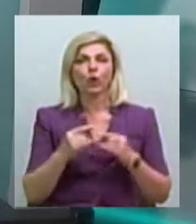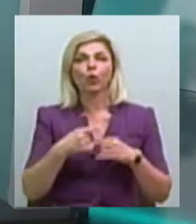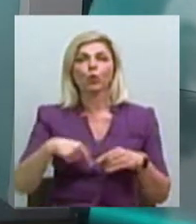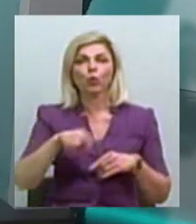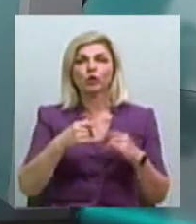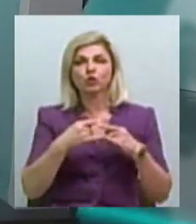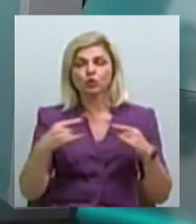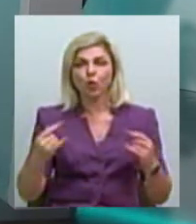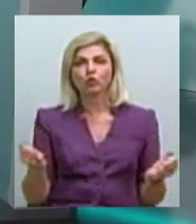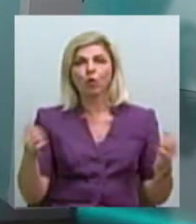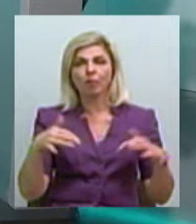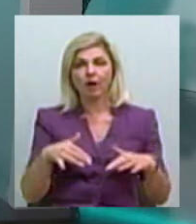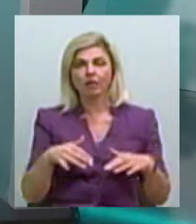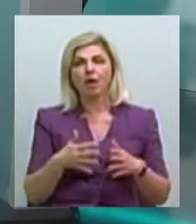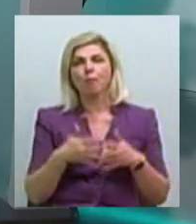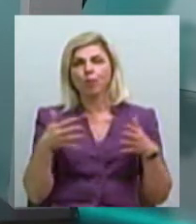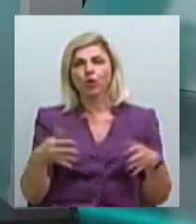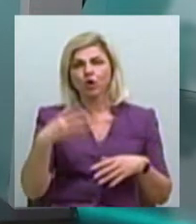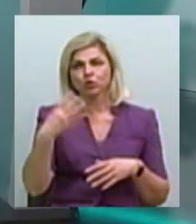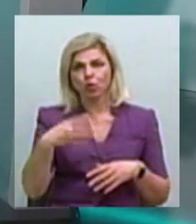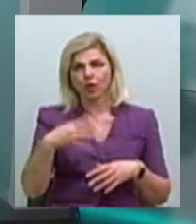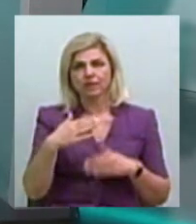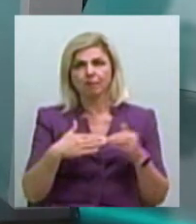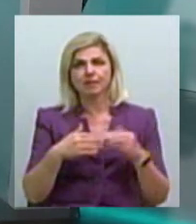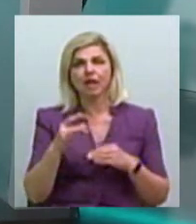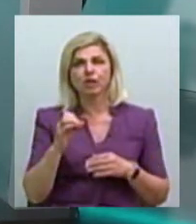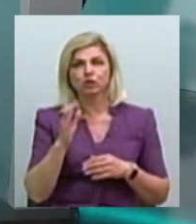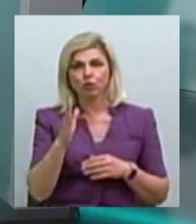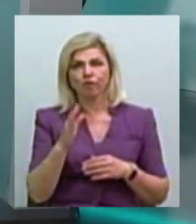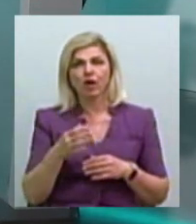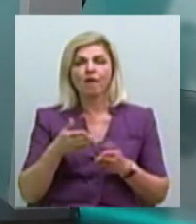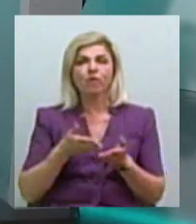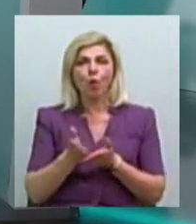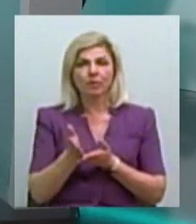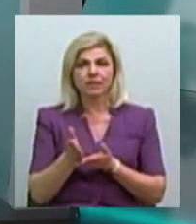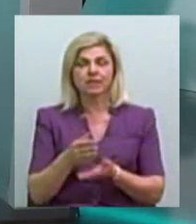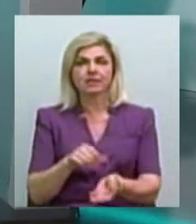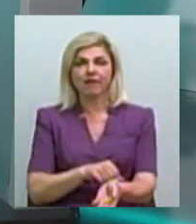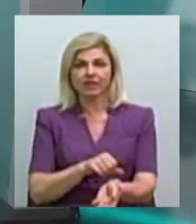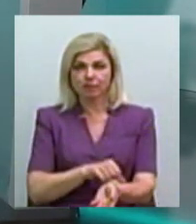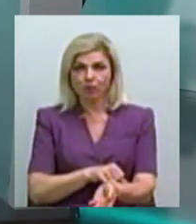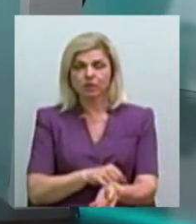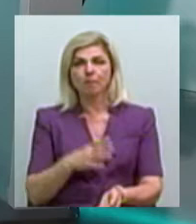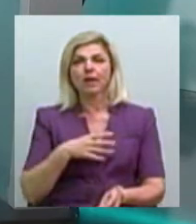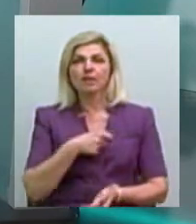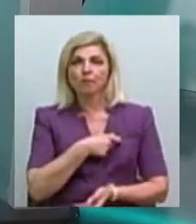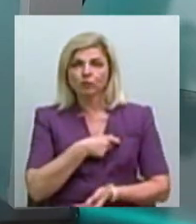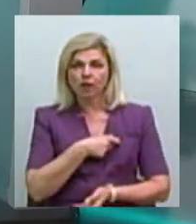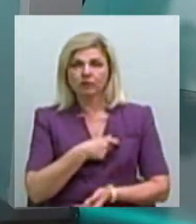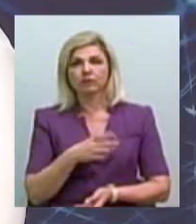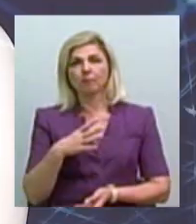собрал в себе более 40 специалистов в области зависимостей. Были народные депутаты,